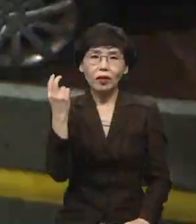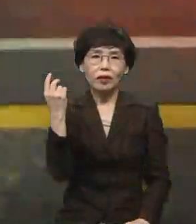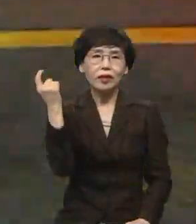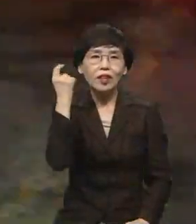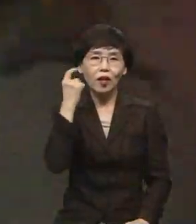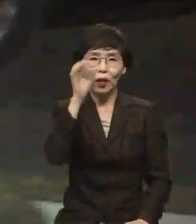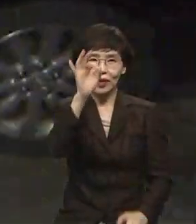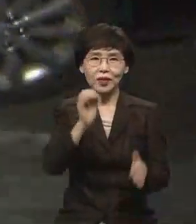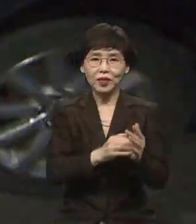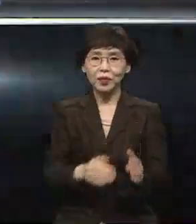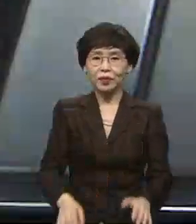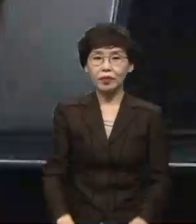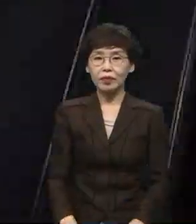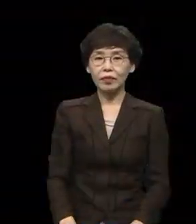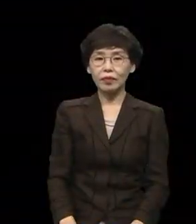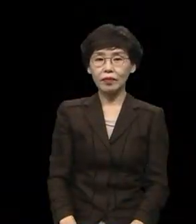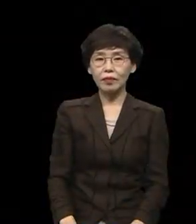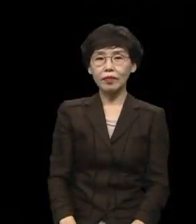들여다봤습니다.